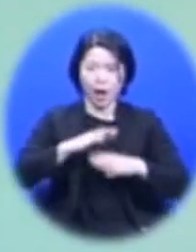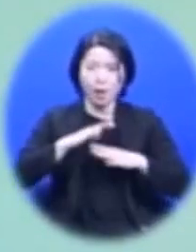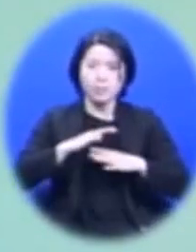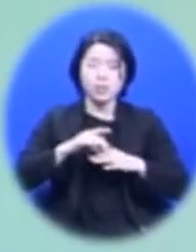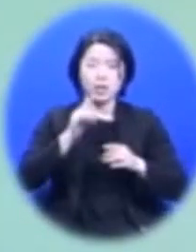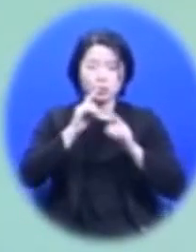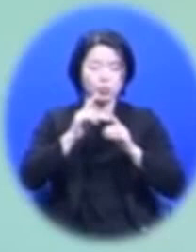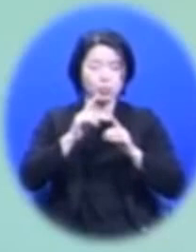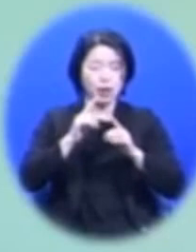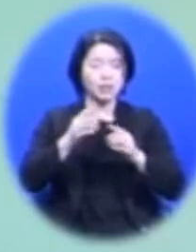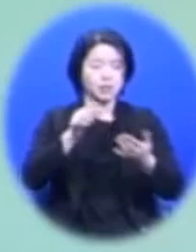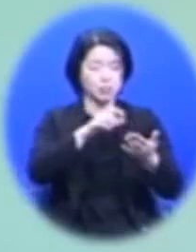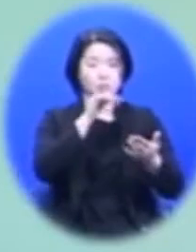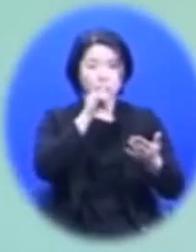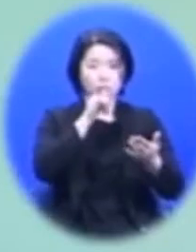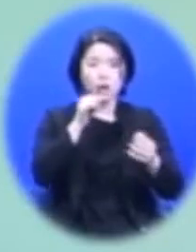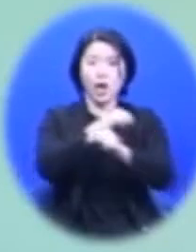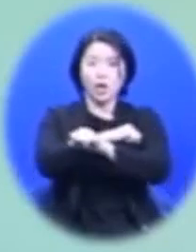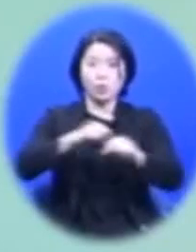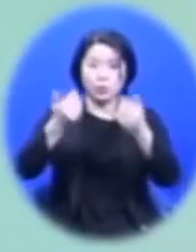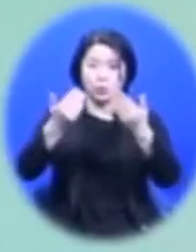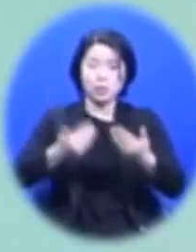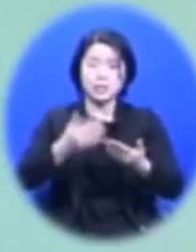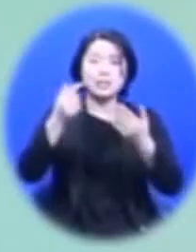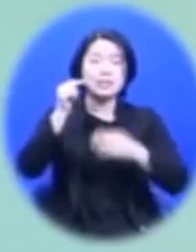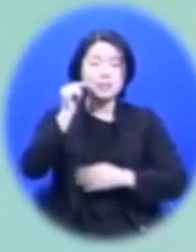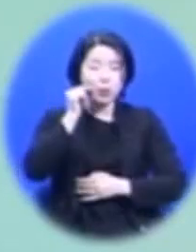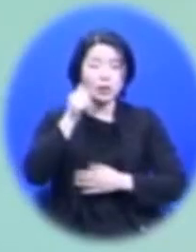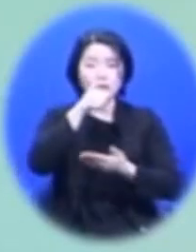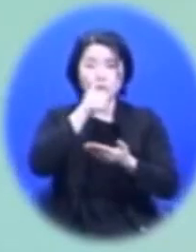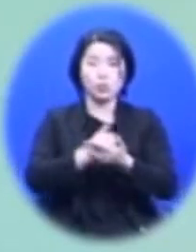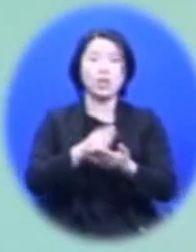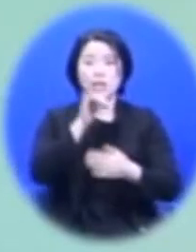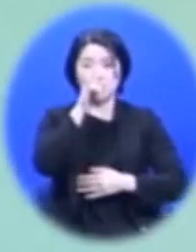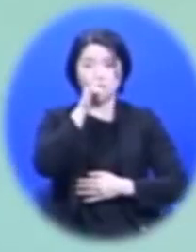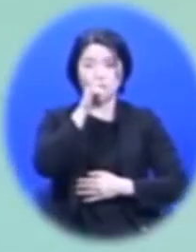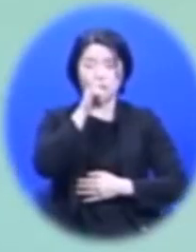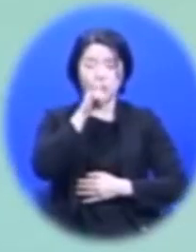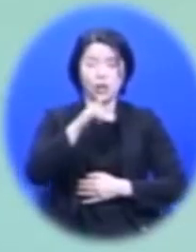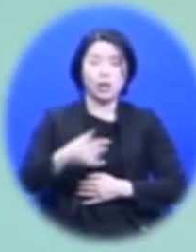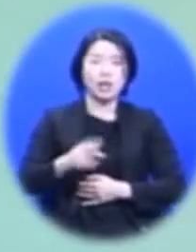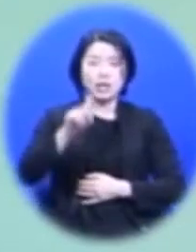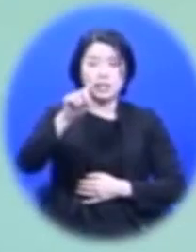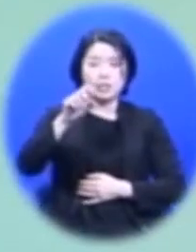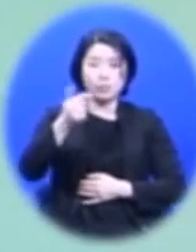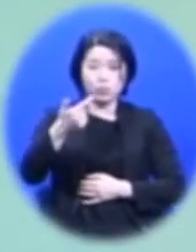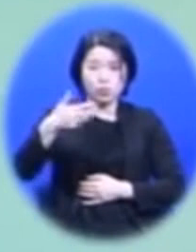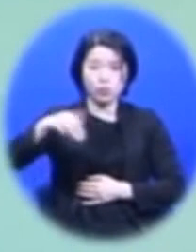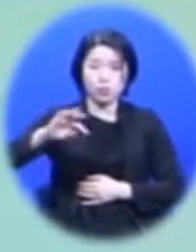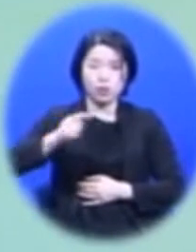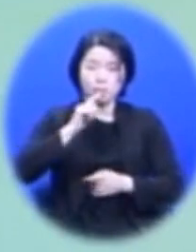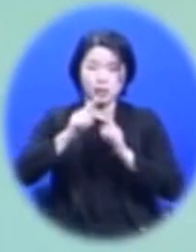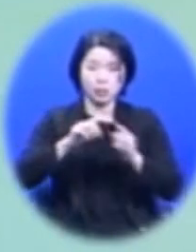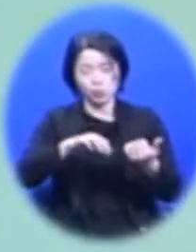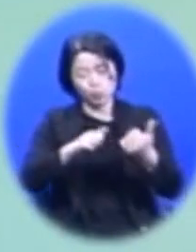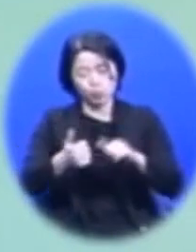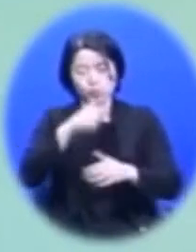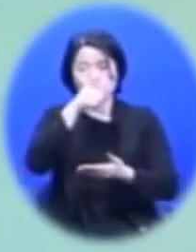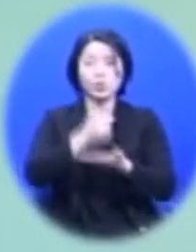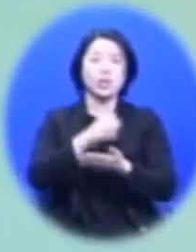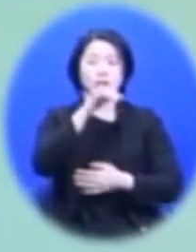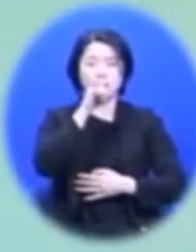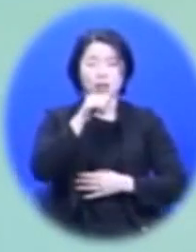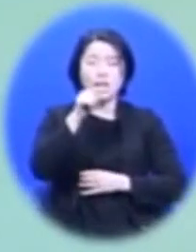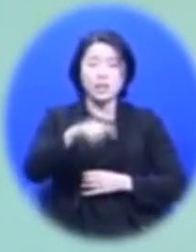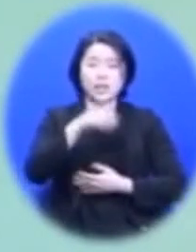말씀을 하고 있습니다. 용서받지 못하는 죄가 있다는 겁니다. 16절 말씀에 죽을 죄가 있습니다. 이